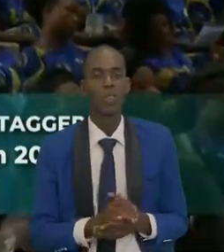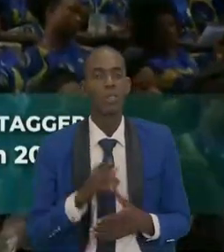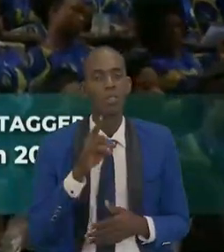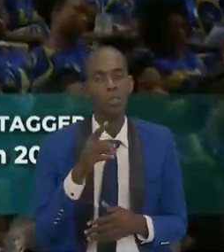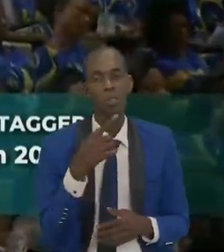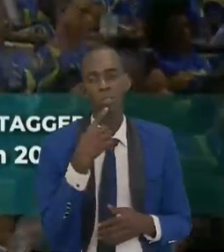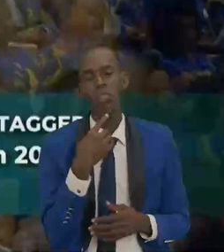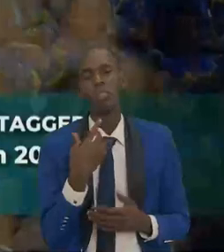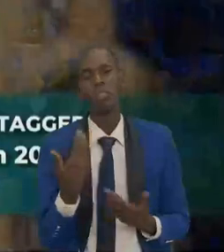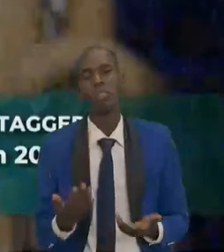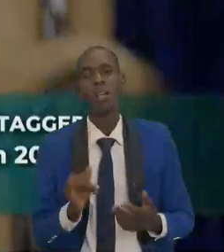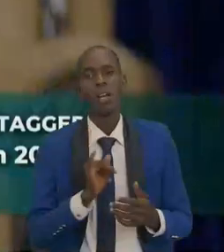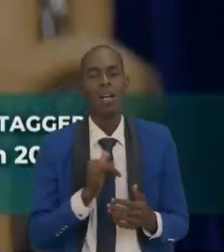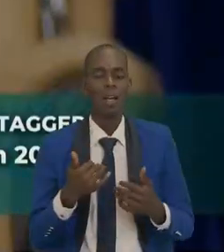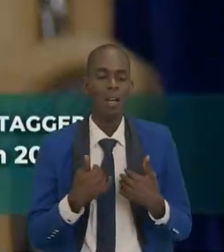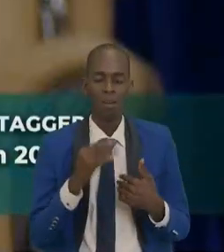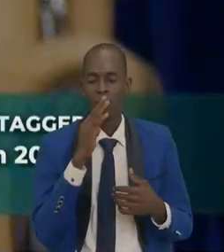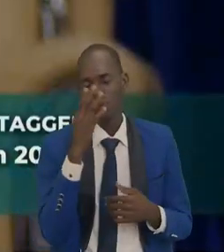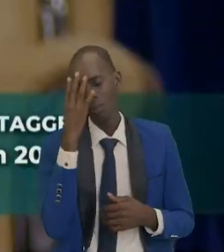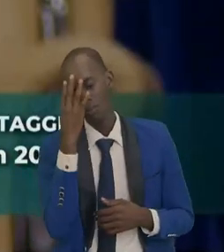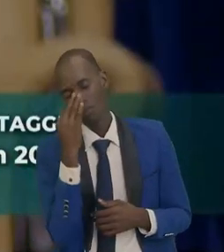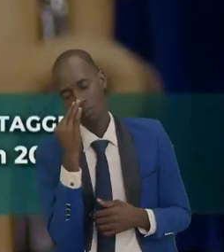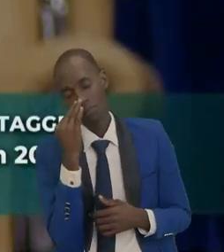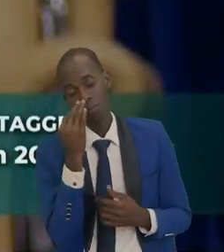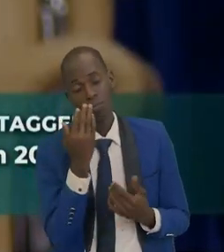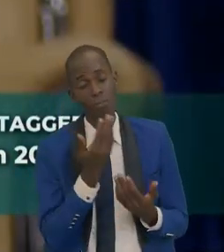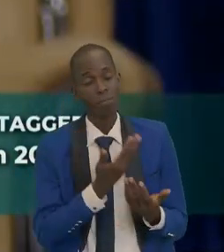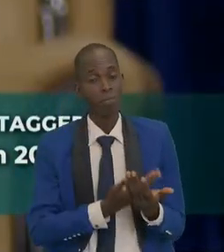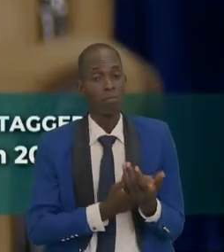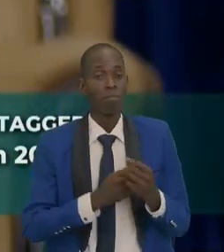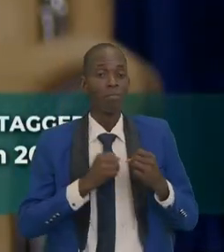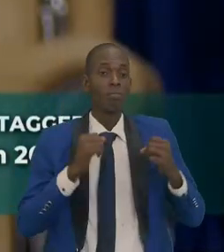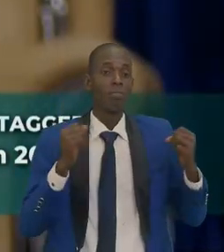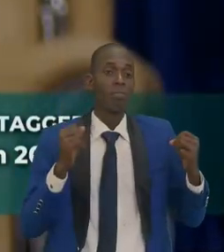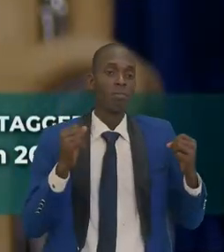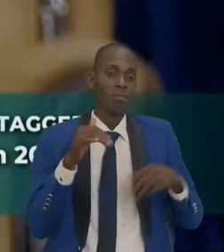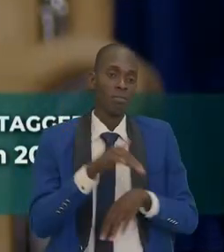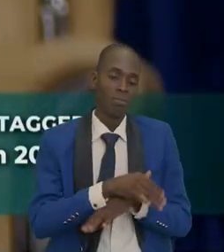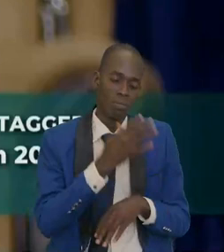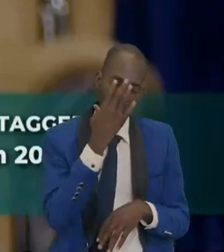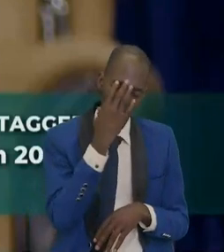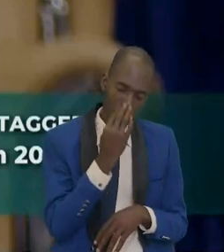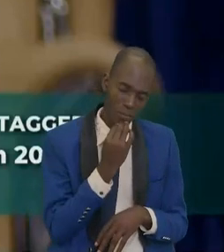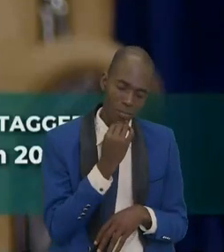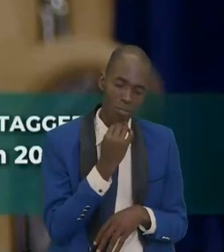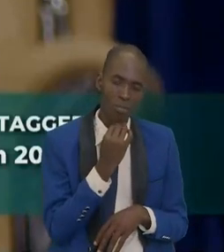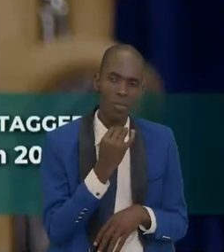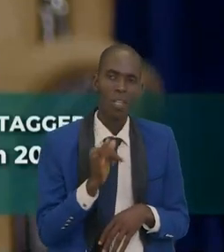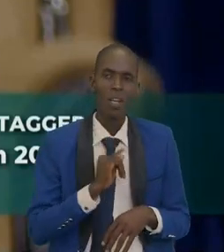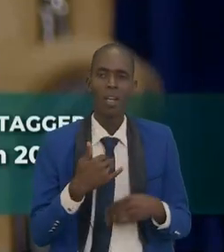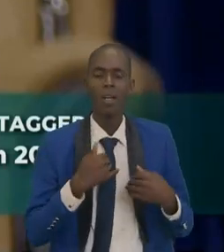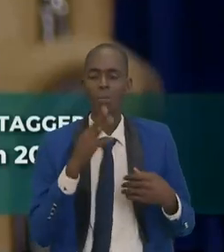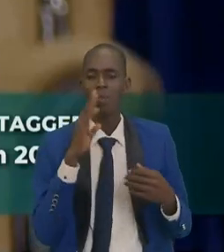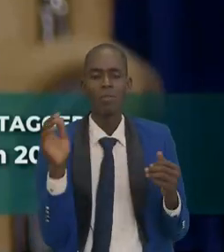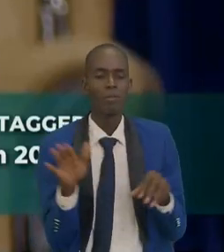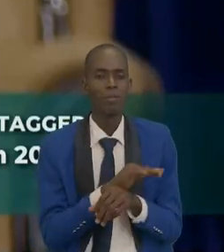Tu dis, je dormais, je vais me réveiller maintenant. J'étais